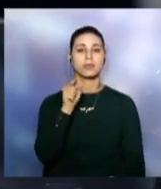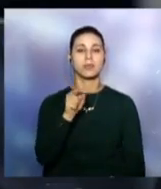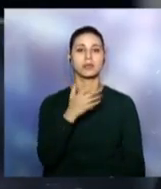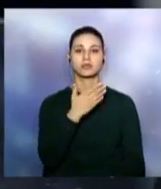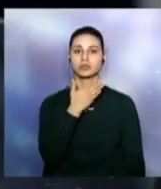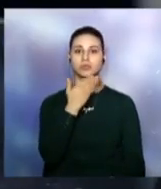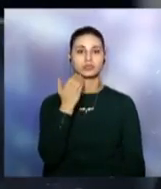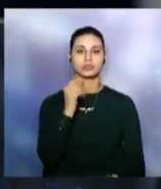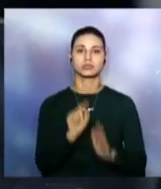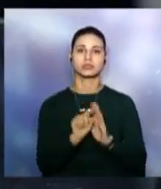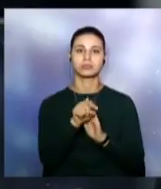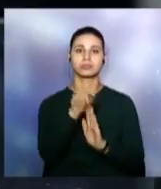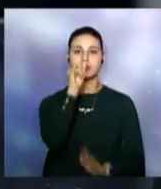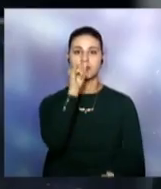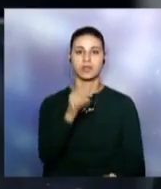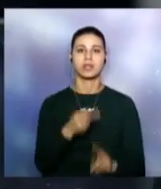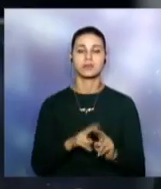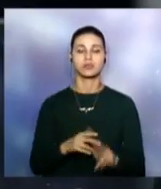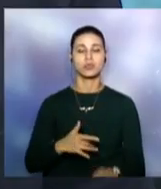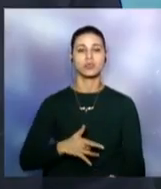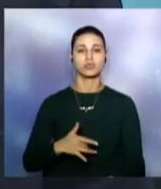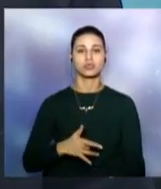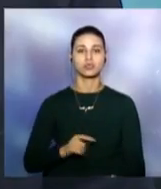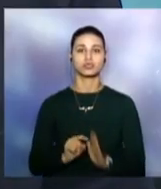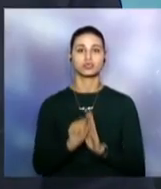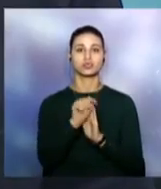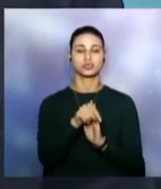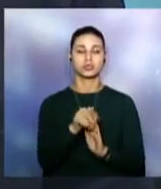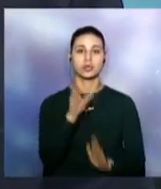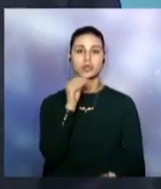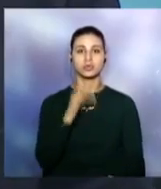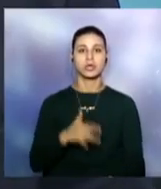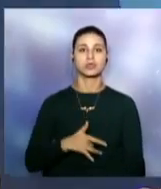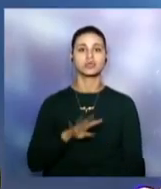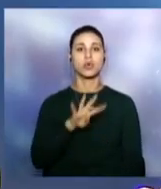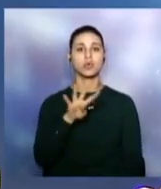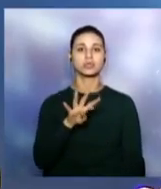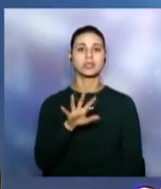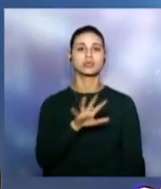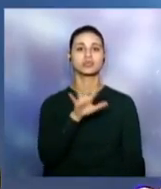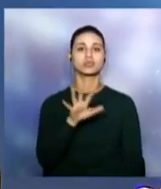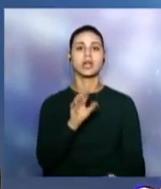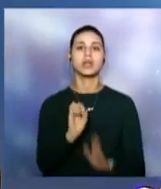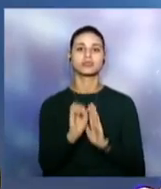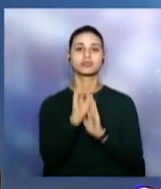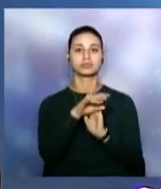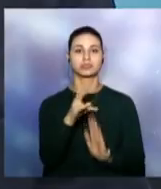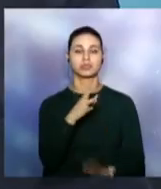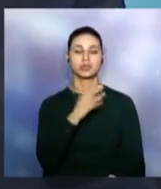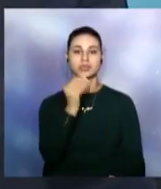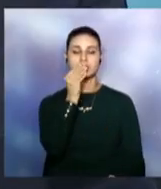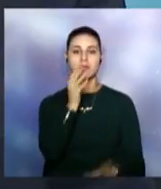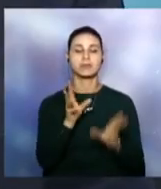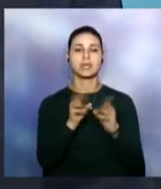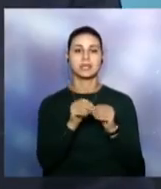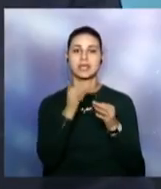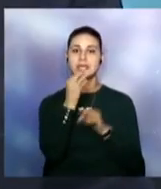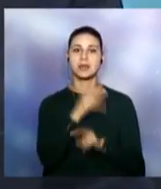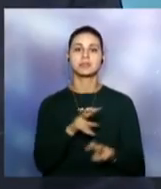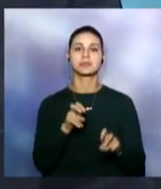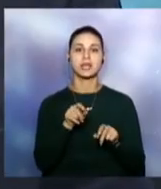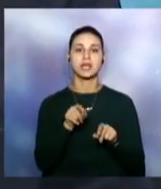აქვს საშუალება გადავიდეს კუჩი, მდრო ნებისმიერ მდგომარეობაში კუჭიდან 4 საათში, 5 საათში საკვებთან ერთად ნებისმიერი